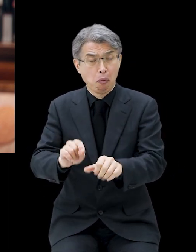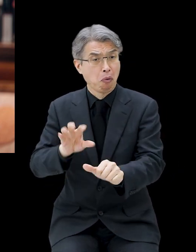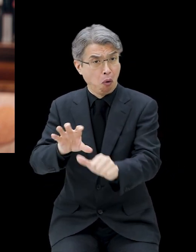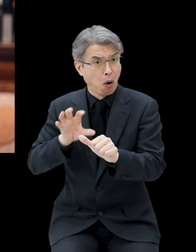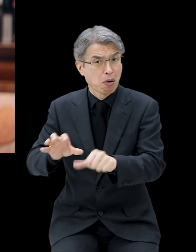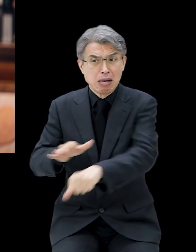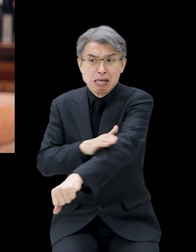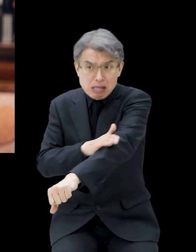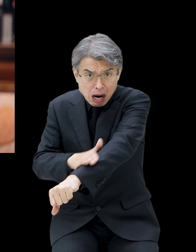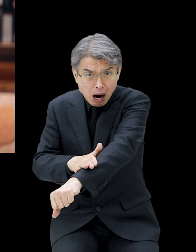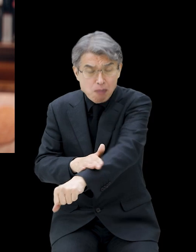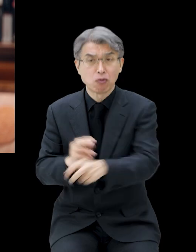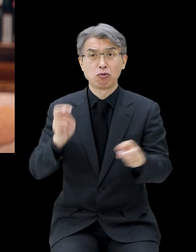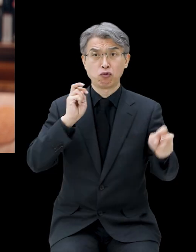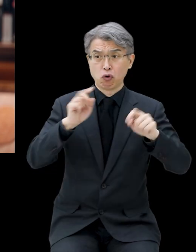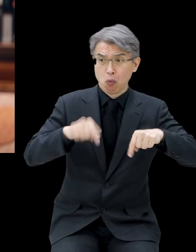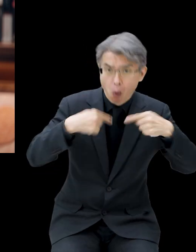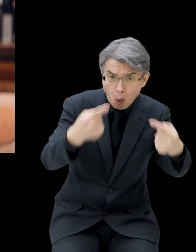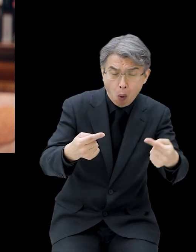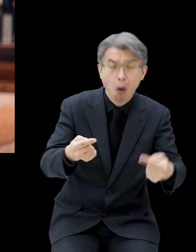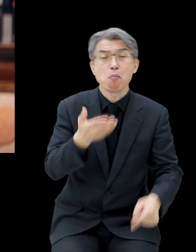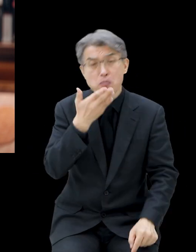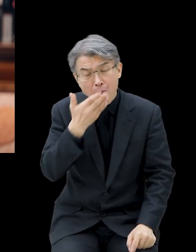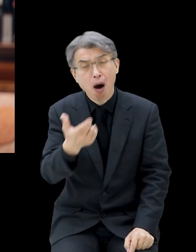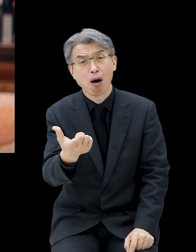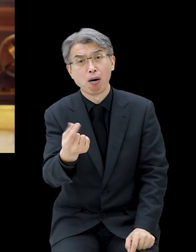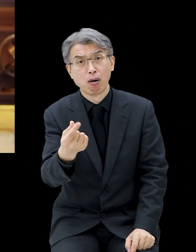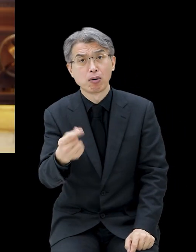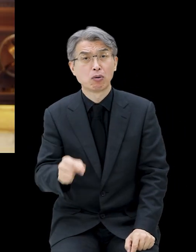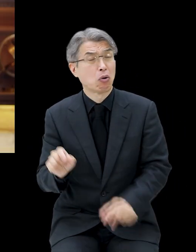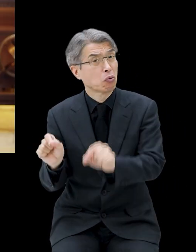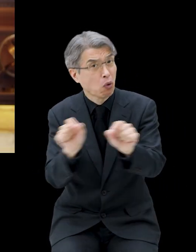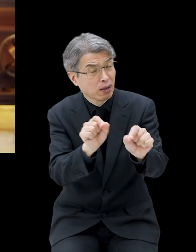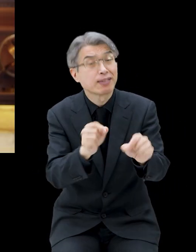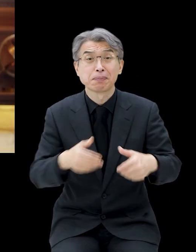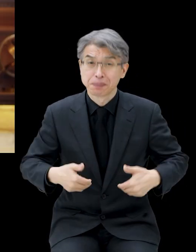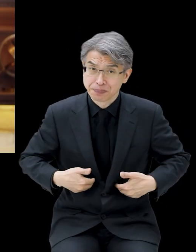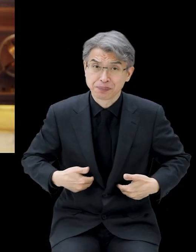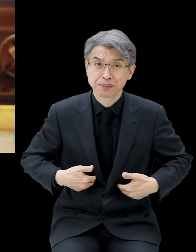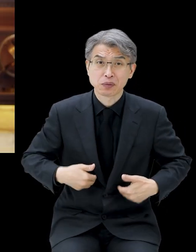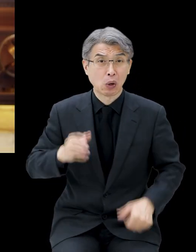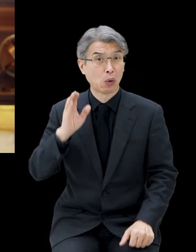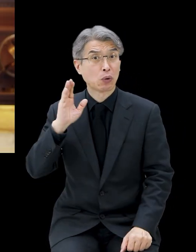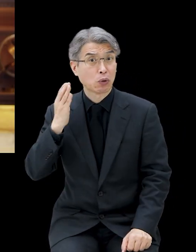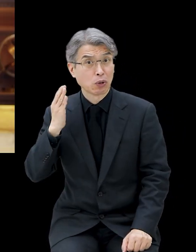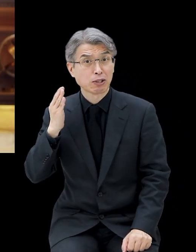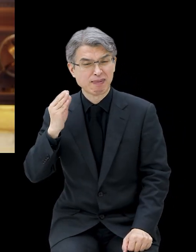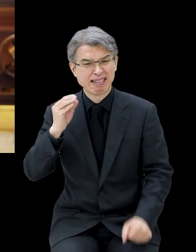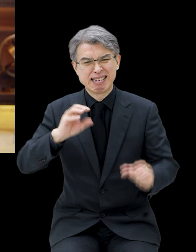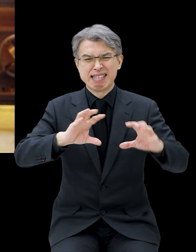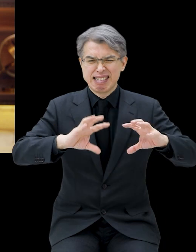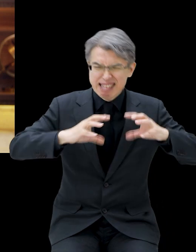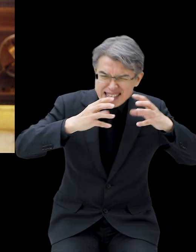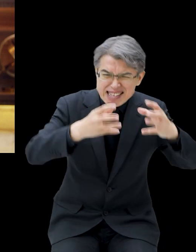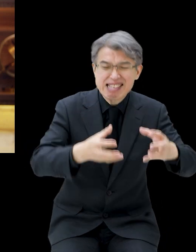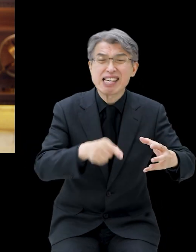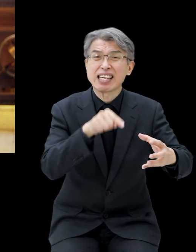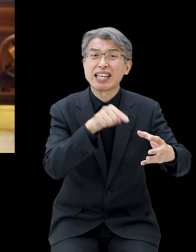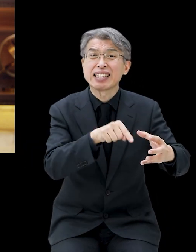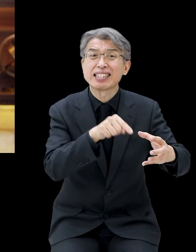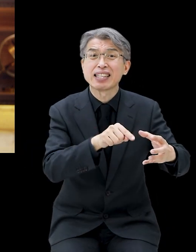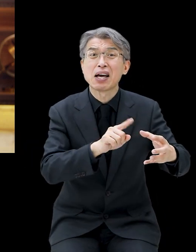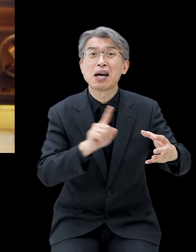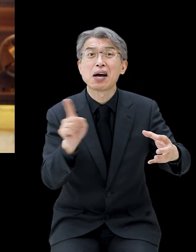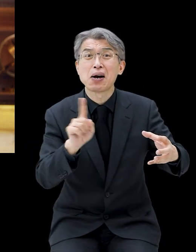더 잘할 수 있으면 취업이 유리할 것 같고요. 그 다음에 요즘에는 뭐그 세계화 시대라고 하지만